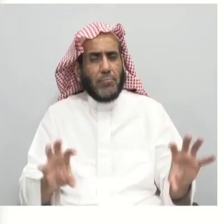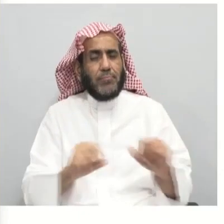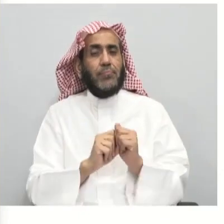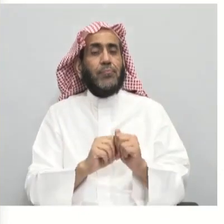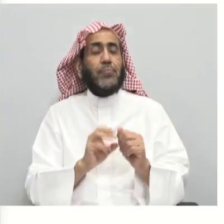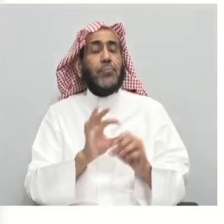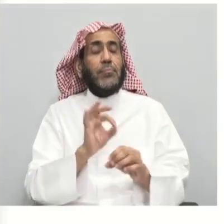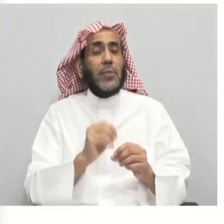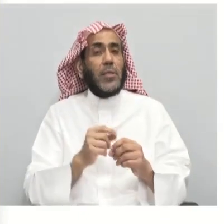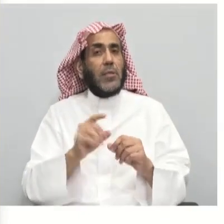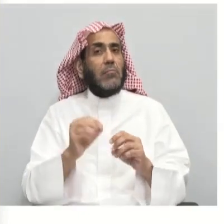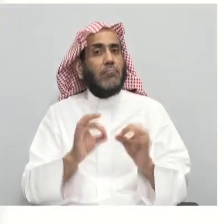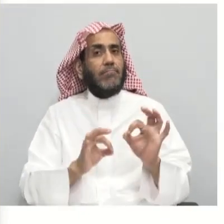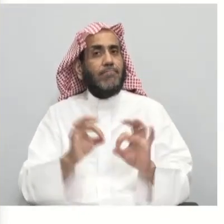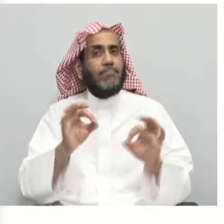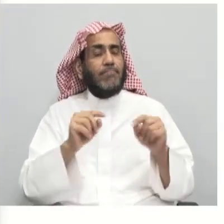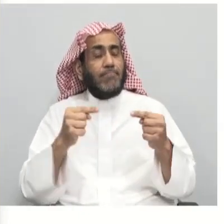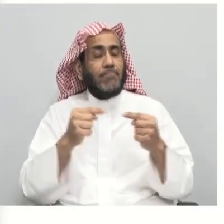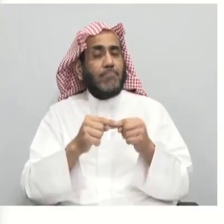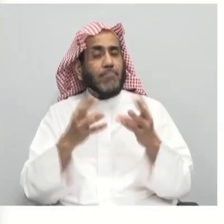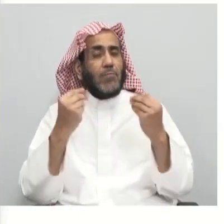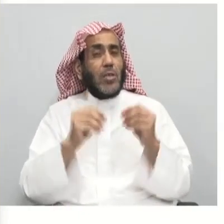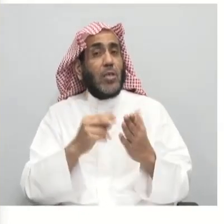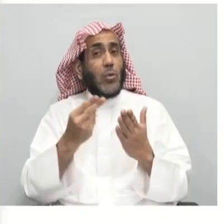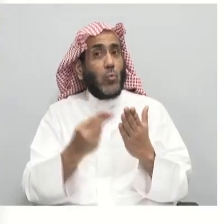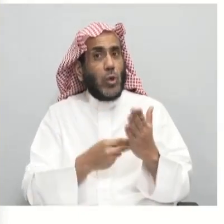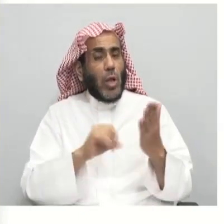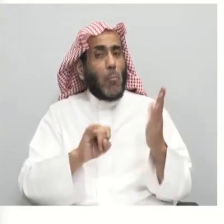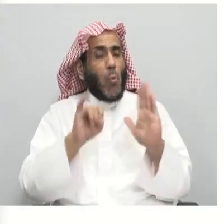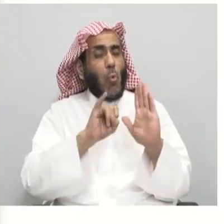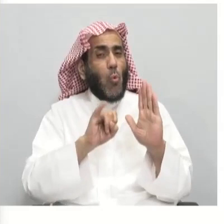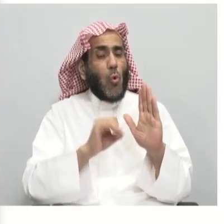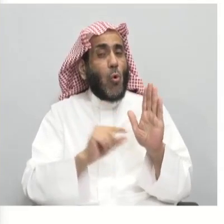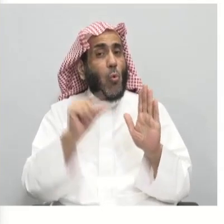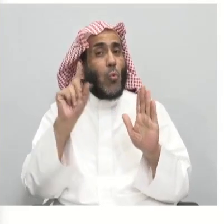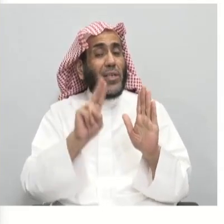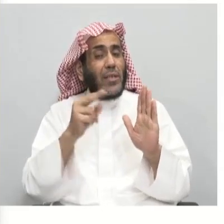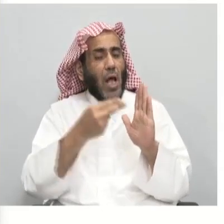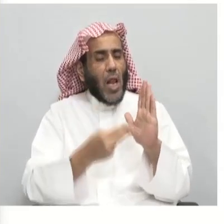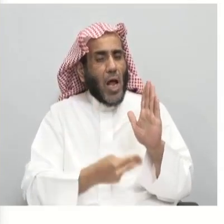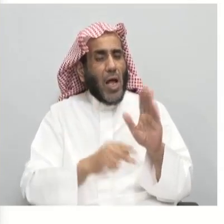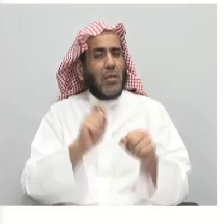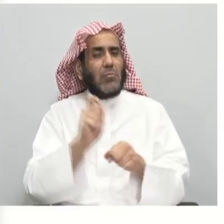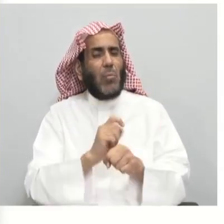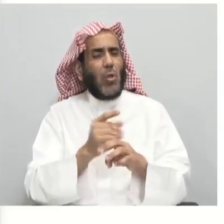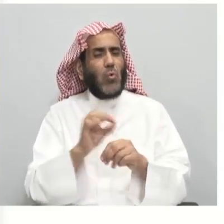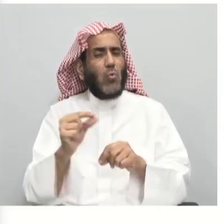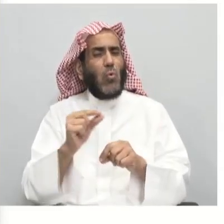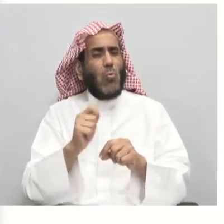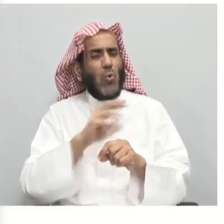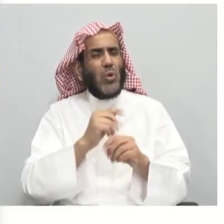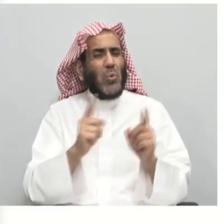من الاستراتيجيات التي تعرفنا عليها سابقا تدوين الملحوظات والتعليقات باستخدام بعض الرموز